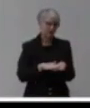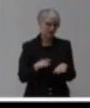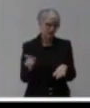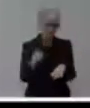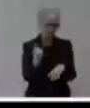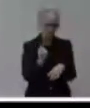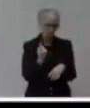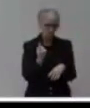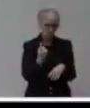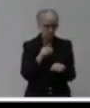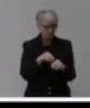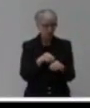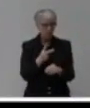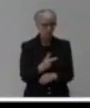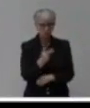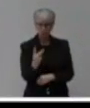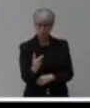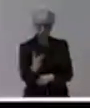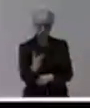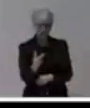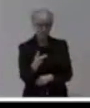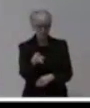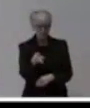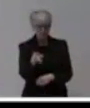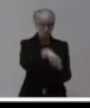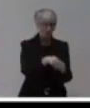del ciclo di 2 anni del progetto.